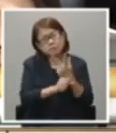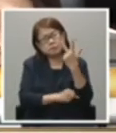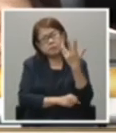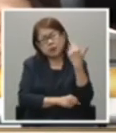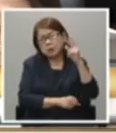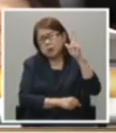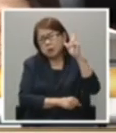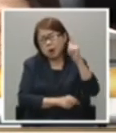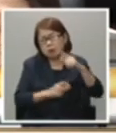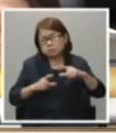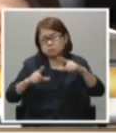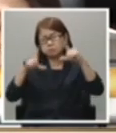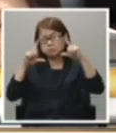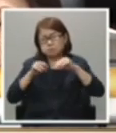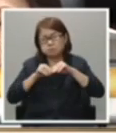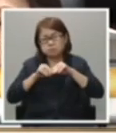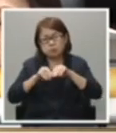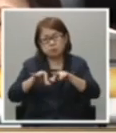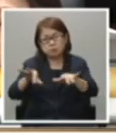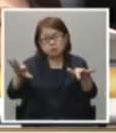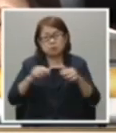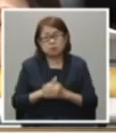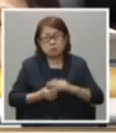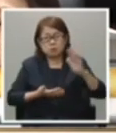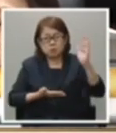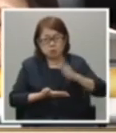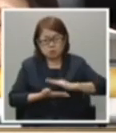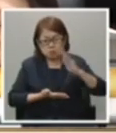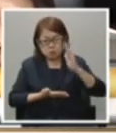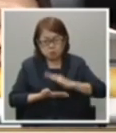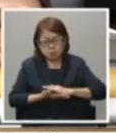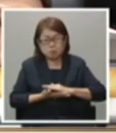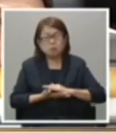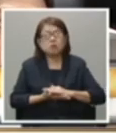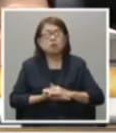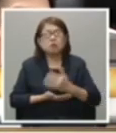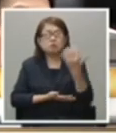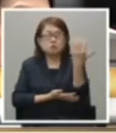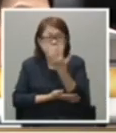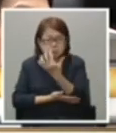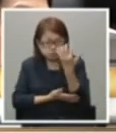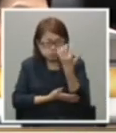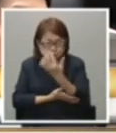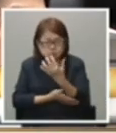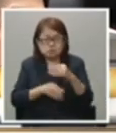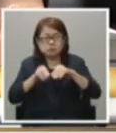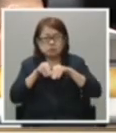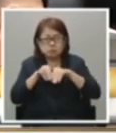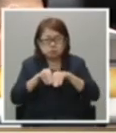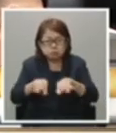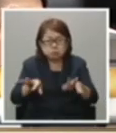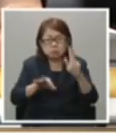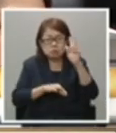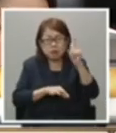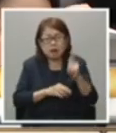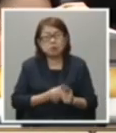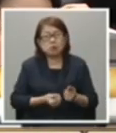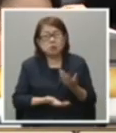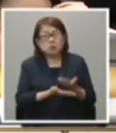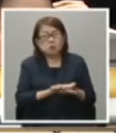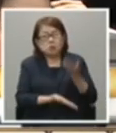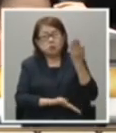ไปทุกหนังสือพิมพ์ทุกสำนักงานข่าวนะคะทุนยักษ์ต่างชา